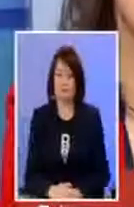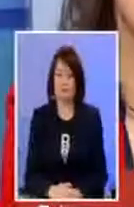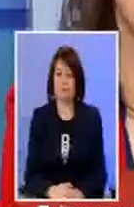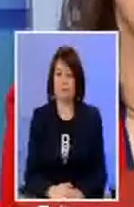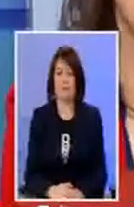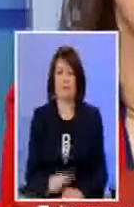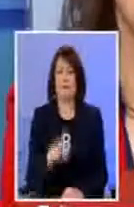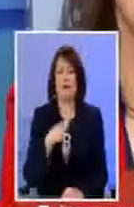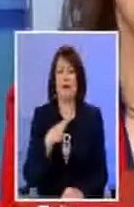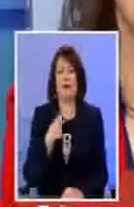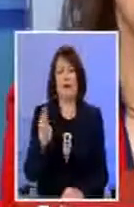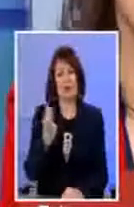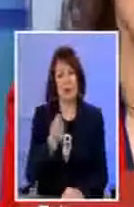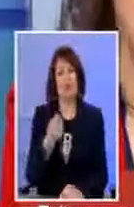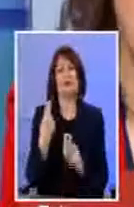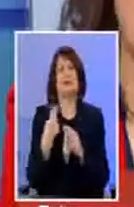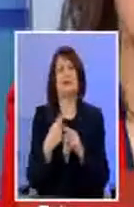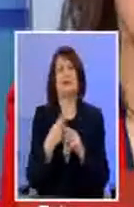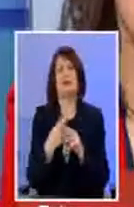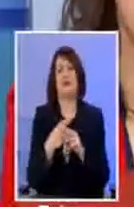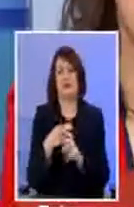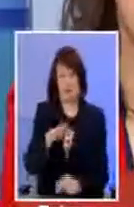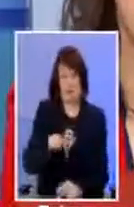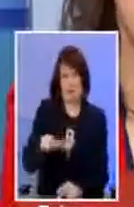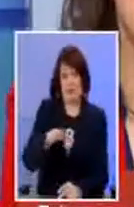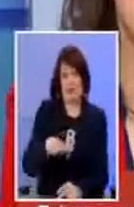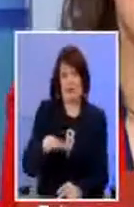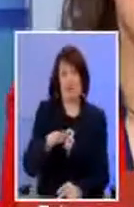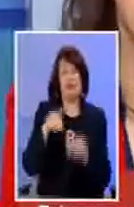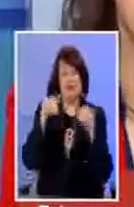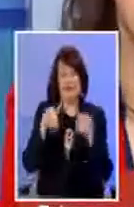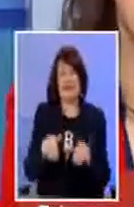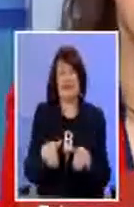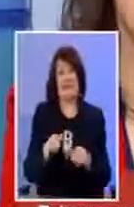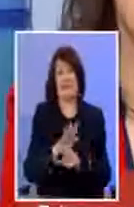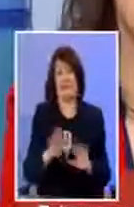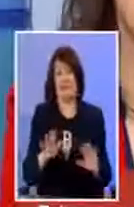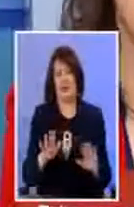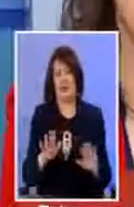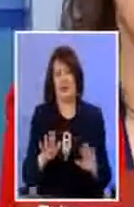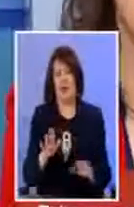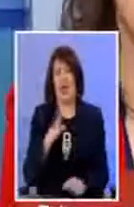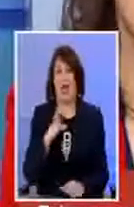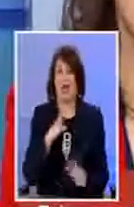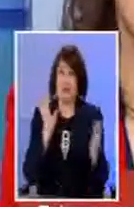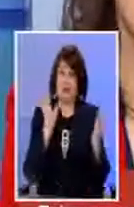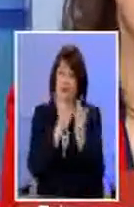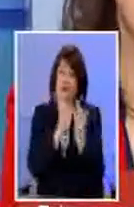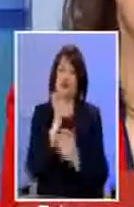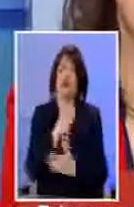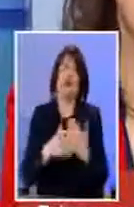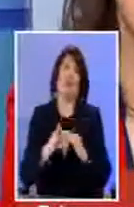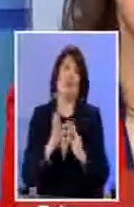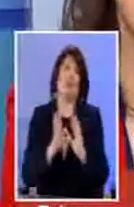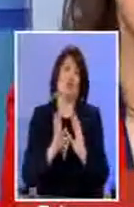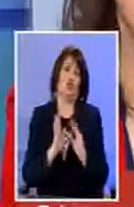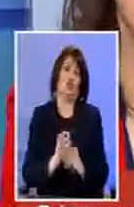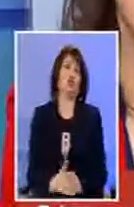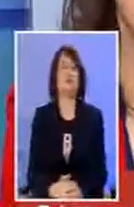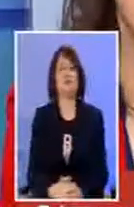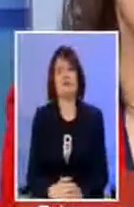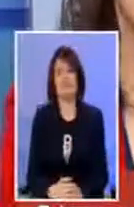να δώσω σημασία σε αυτό το μέρος, στον σεβασμό που πρέπει να έχουν οι συνάνθρωποι προς τους ανάπηρους. Εγώ θυμάμαι πολύ